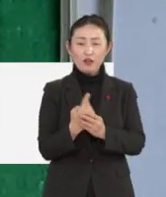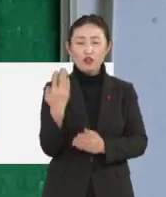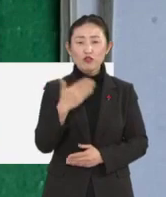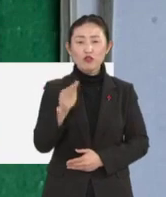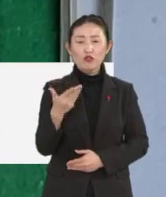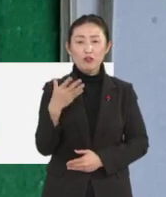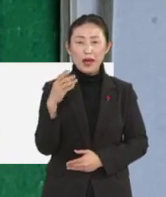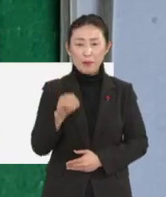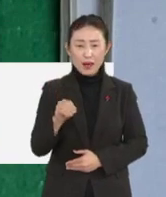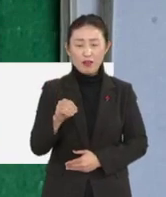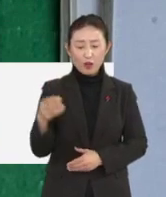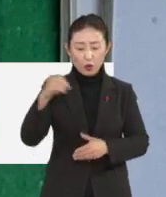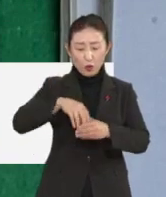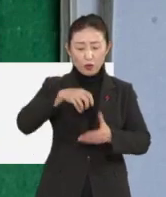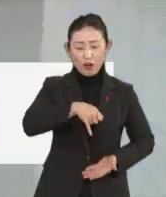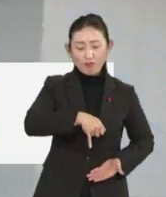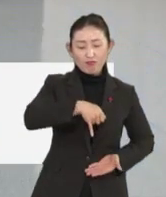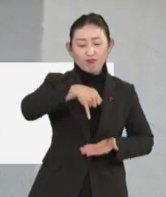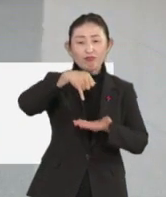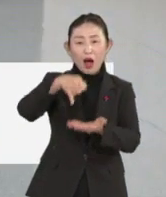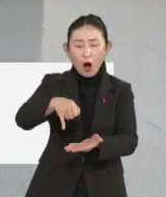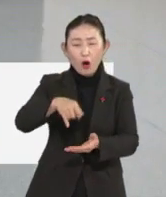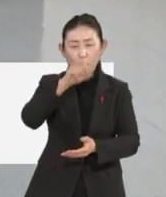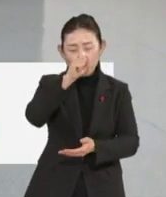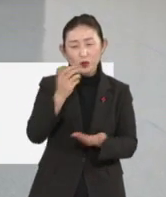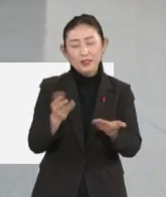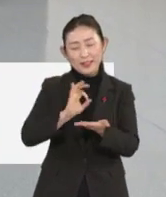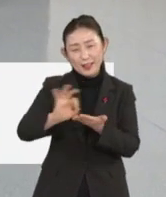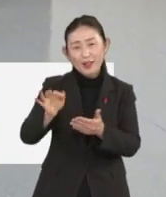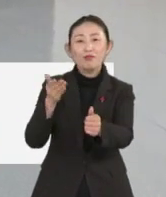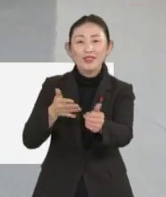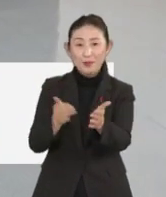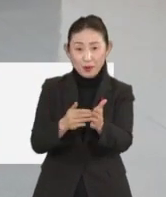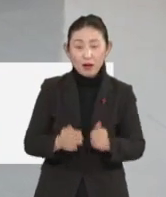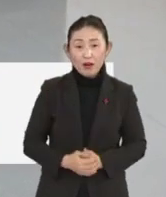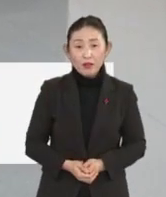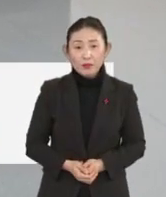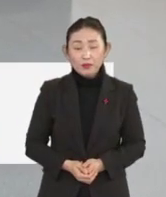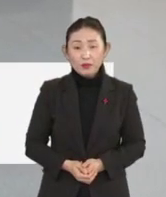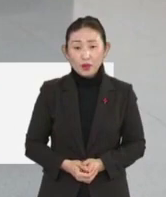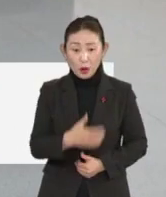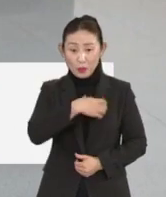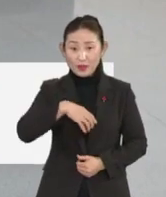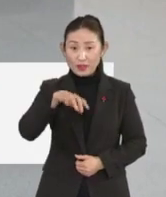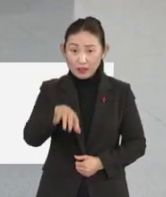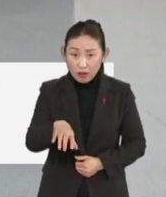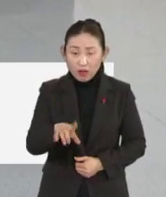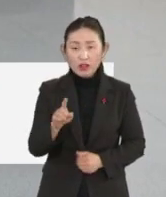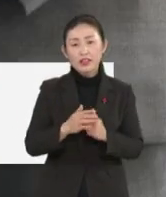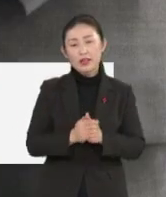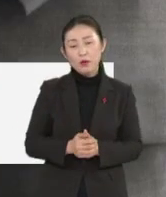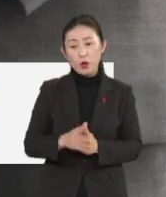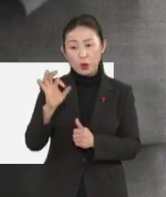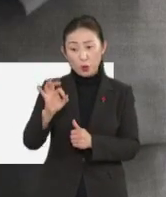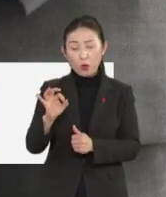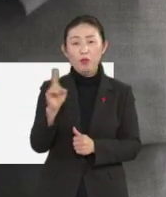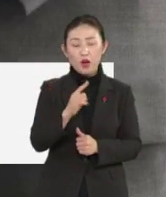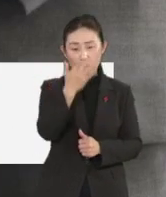9,900만원이 담긴 가방을 좋은 일에 사용해 달라며 맡겼습니다 청룡동 행정복지센터는 이번